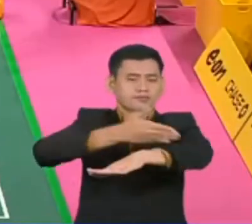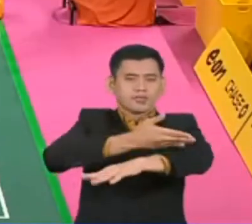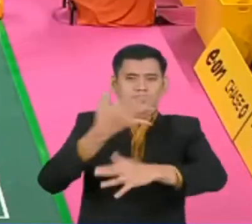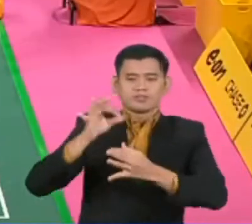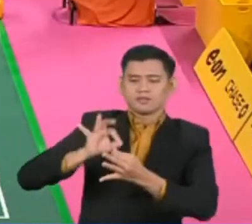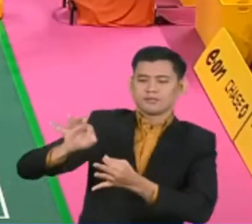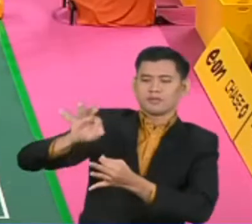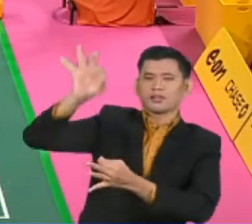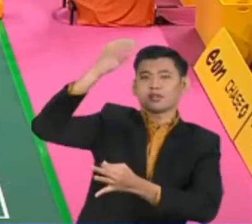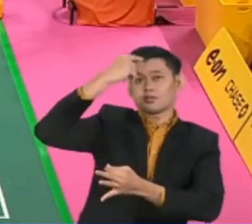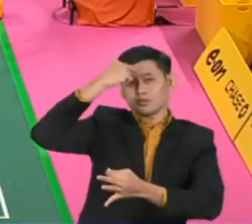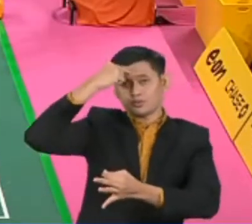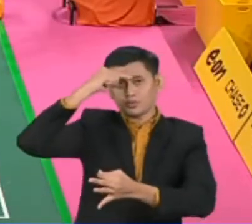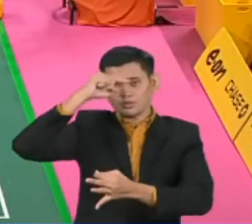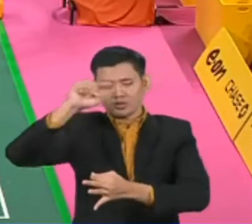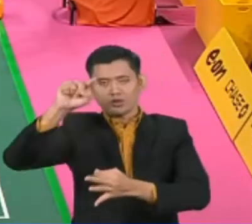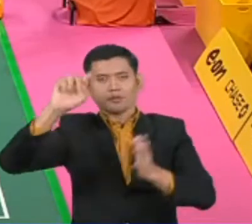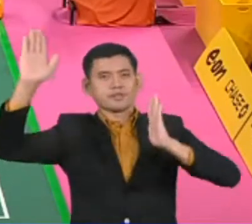negara.